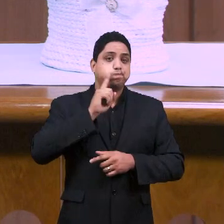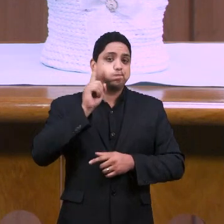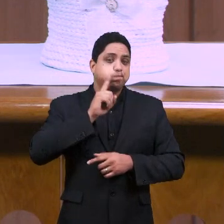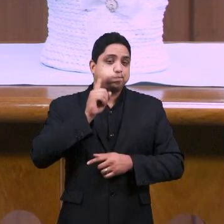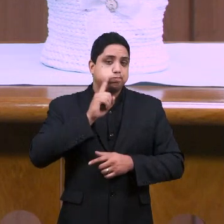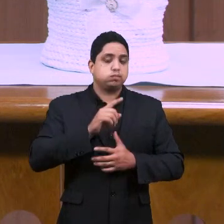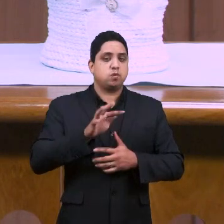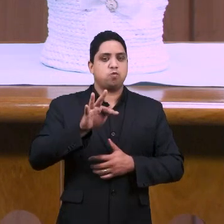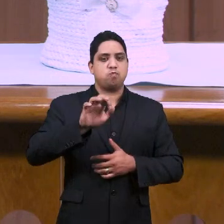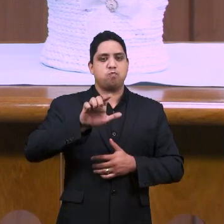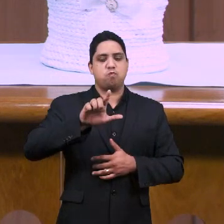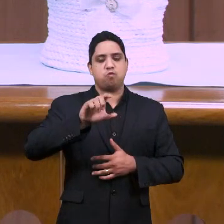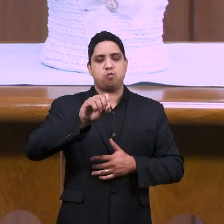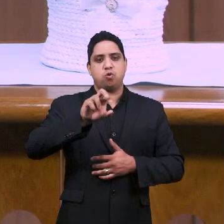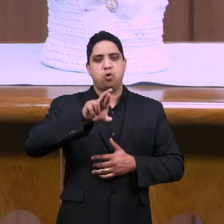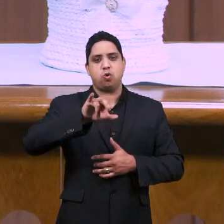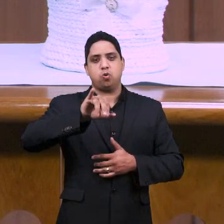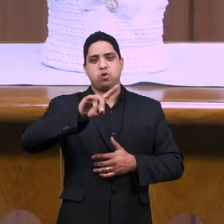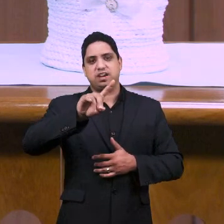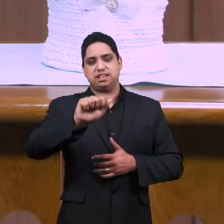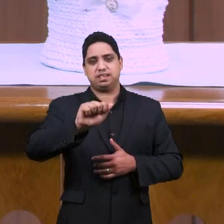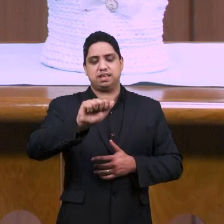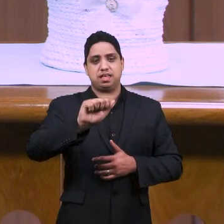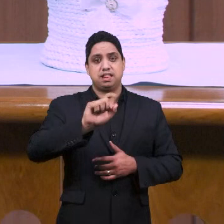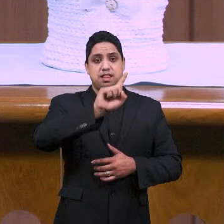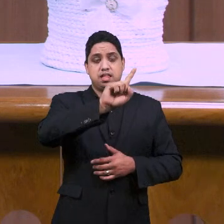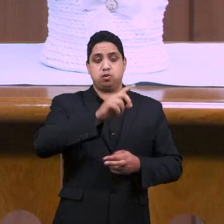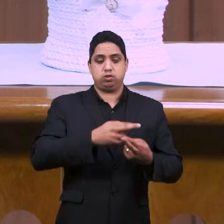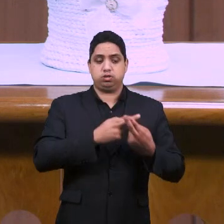en Floride, l'église de Bradenton,